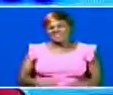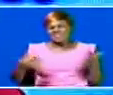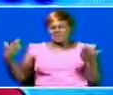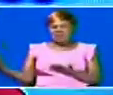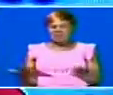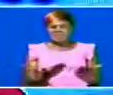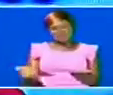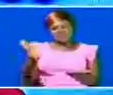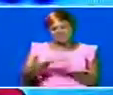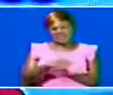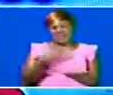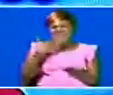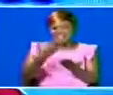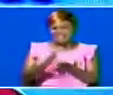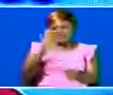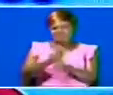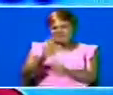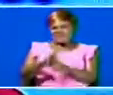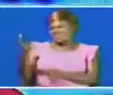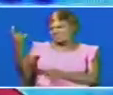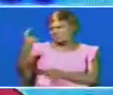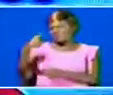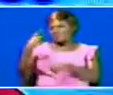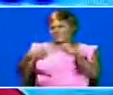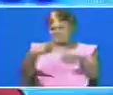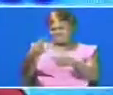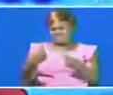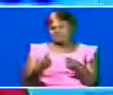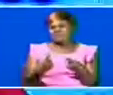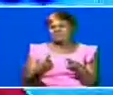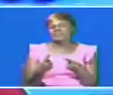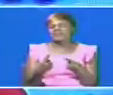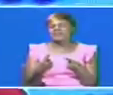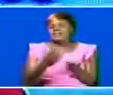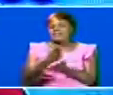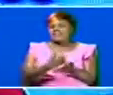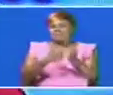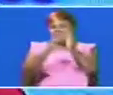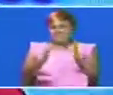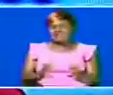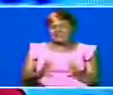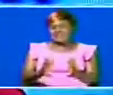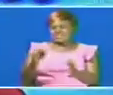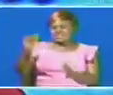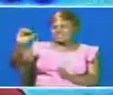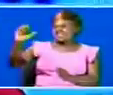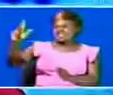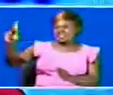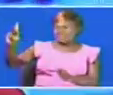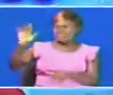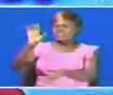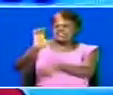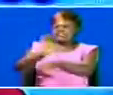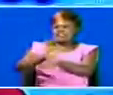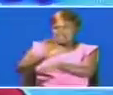Karibu tena mtazamaji na shukran sana kwa kuendelea kutazama taarifa za Kate leo wikendi. Baadhi ya viongozi wa kanisa la SEK na waumini wa